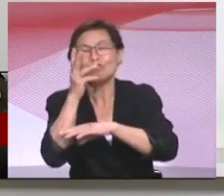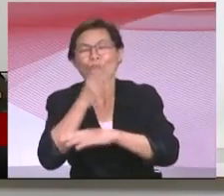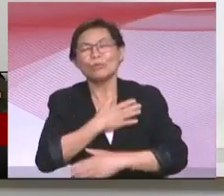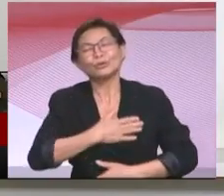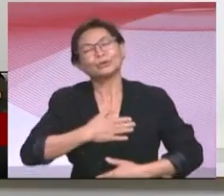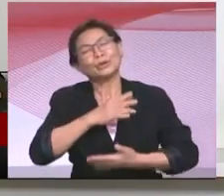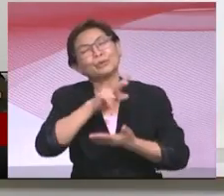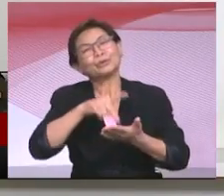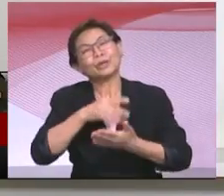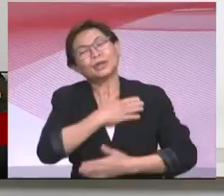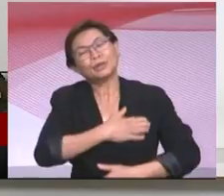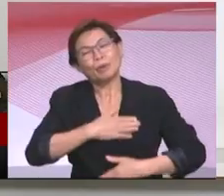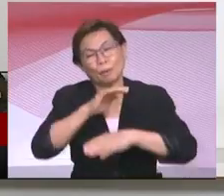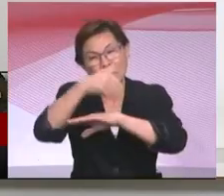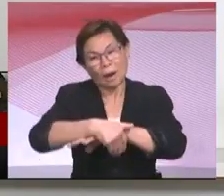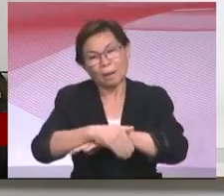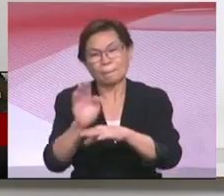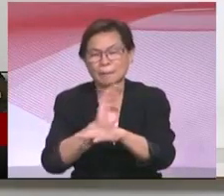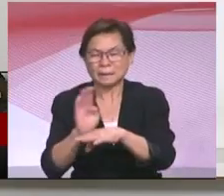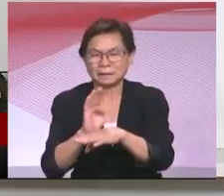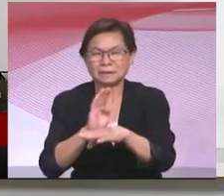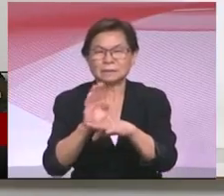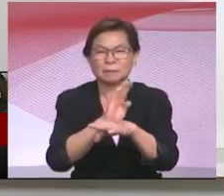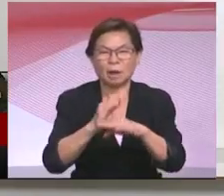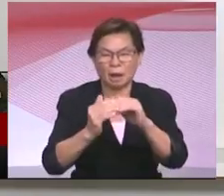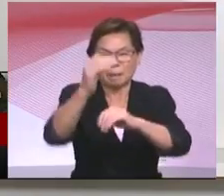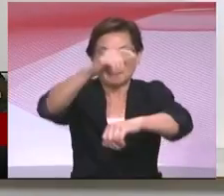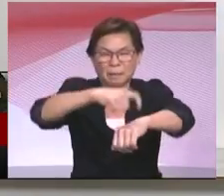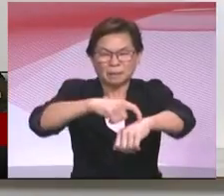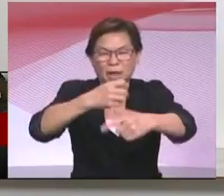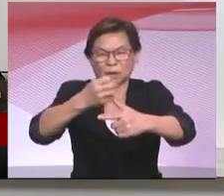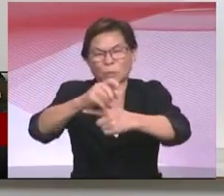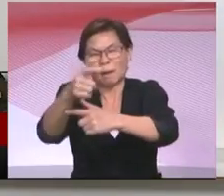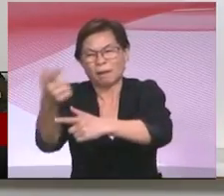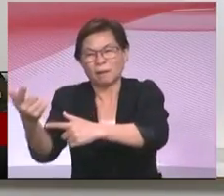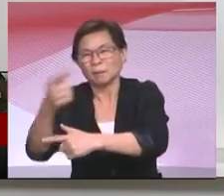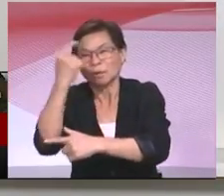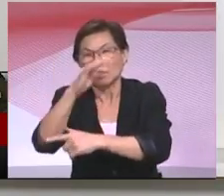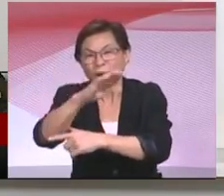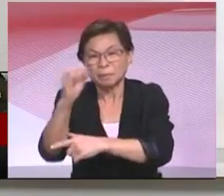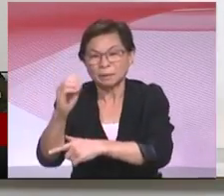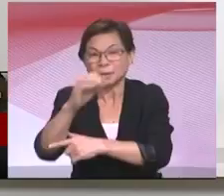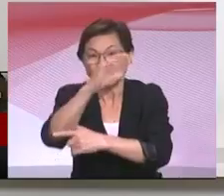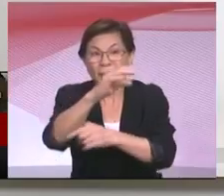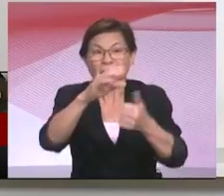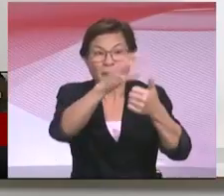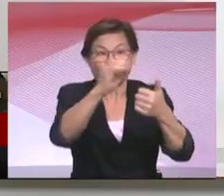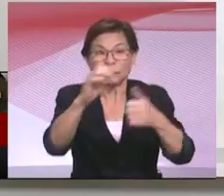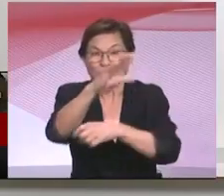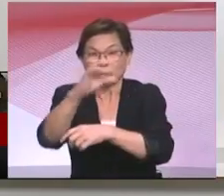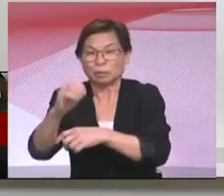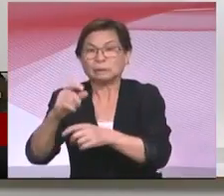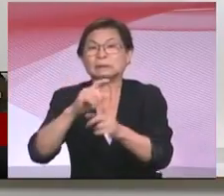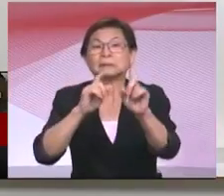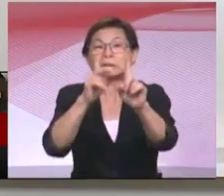malam, operasi perniagaan yang beroperasi lebih masa dan sebagainya, kerana bagi syarikat-syarikat ini